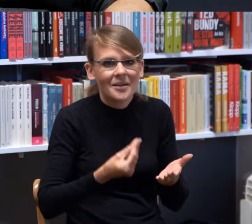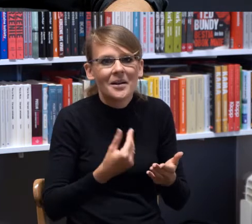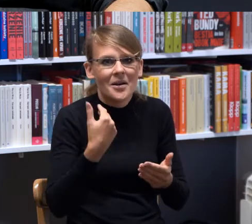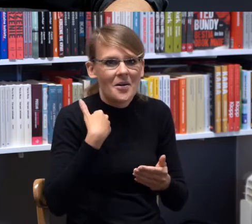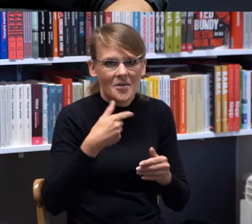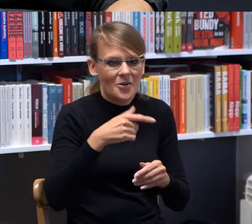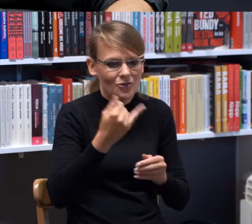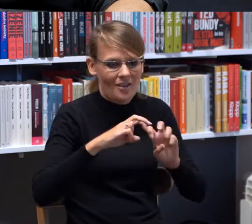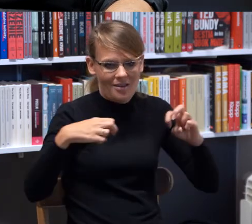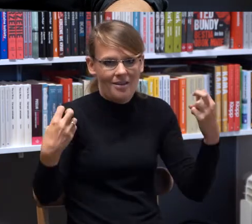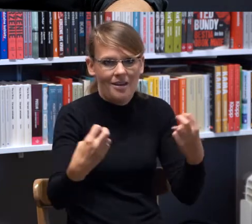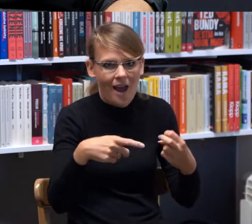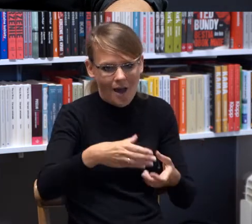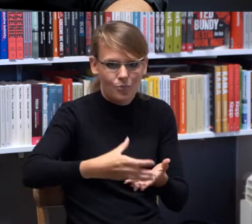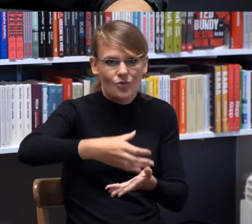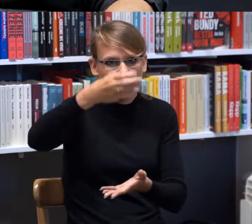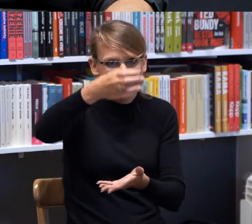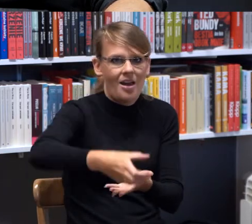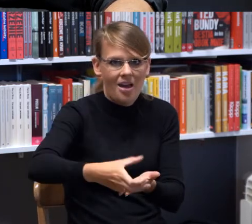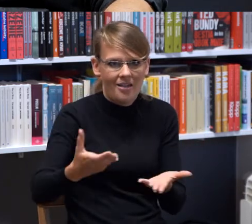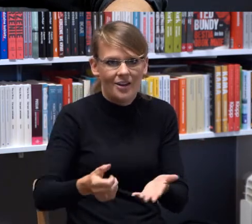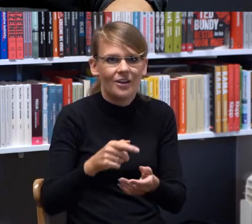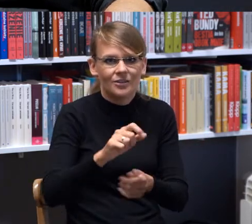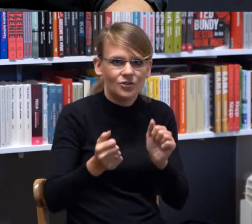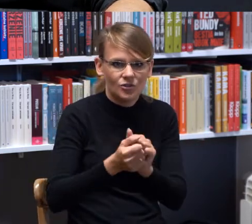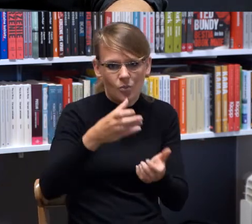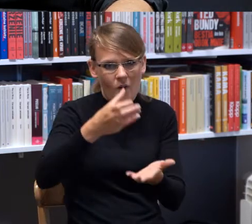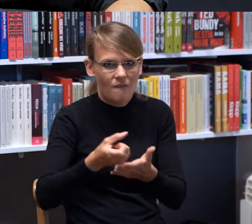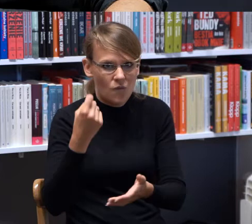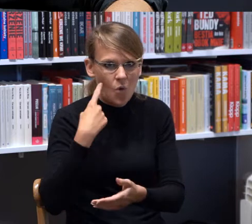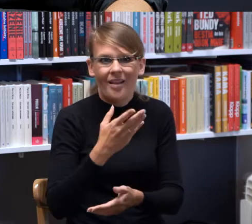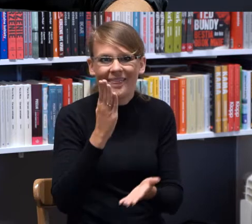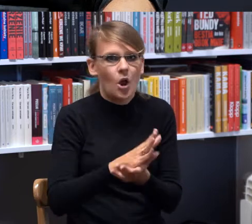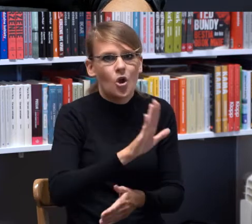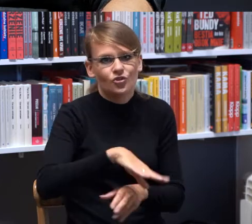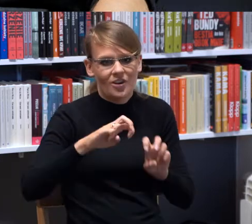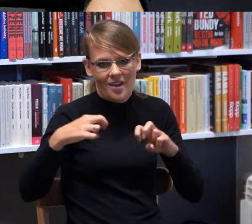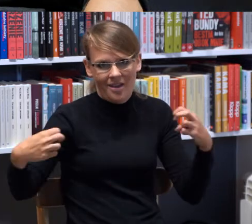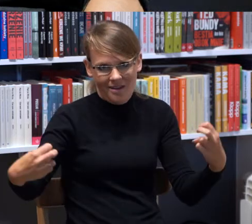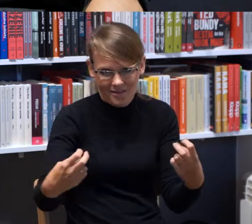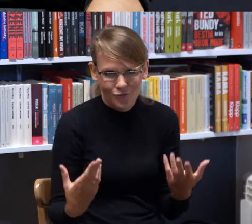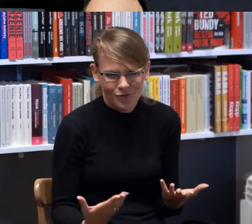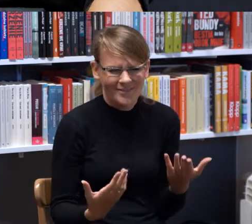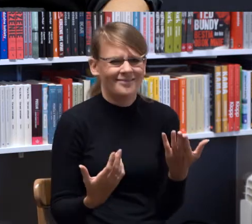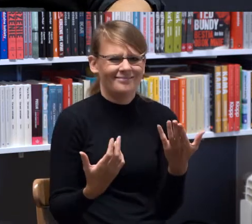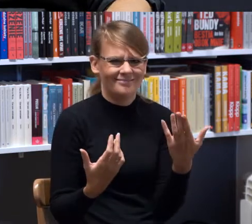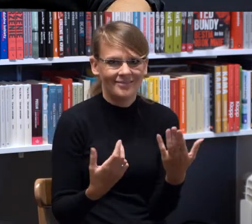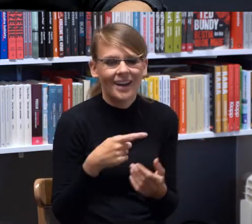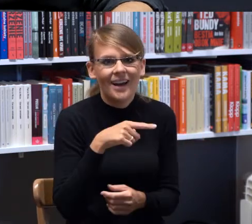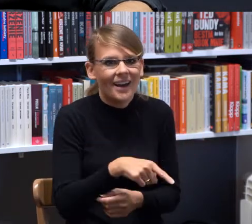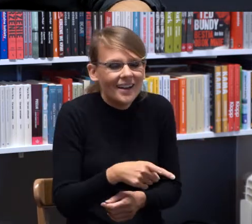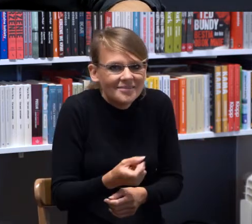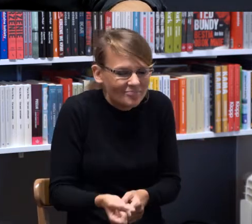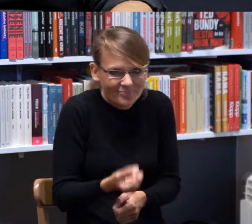butelki, takiej wiecie, zziębniętej butelki wódki i same dzieci. I w ogóle to totalnie nie, to